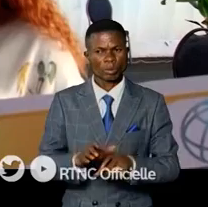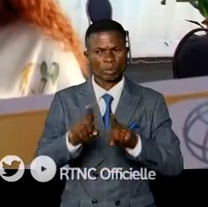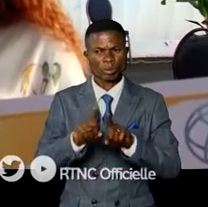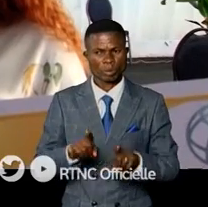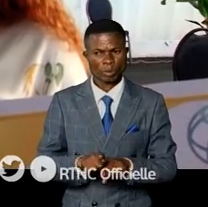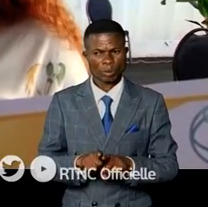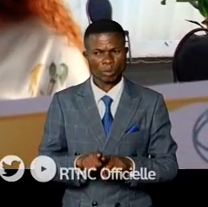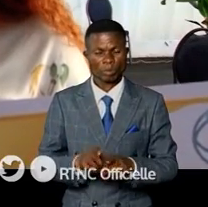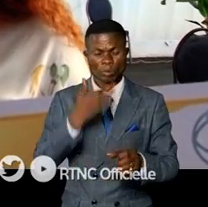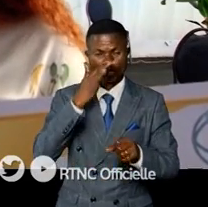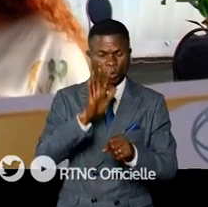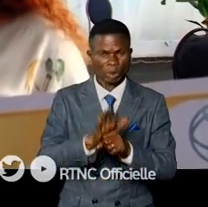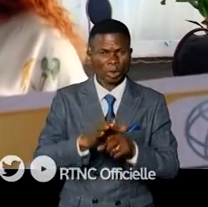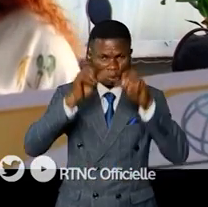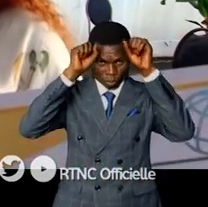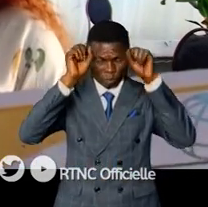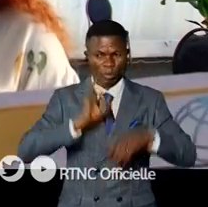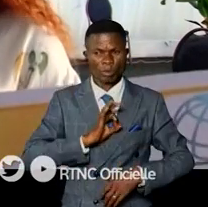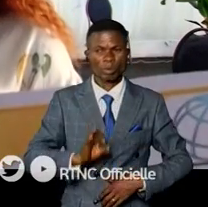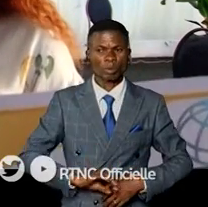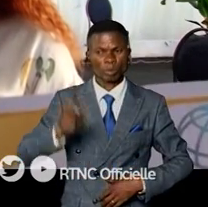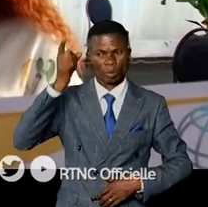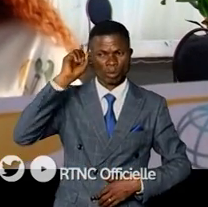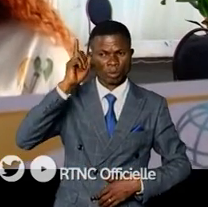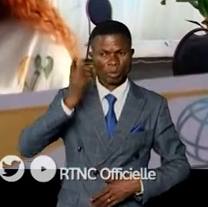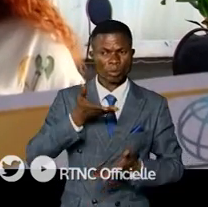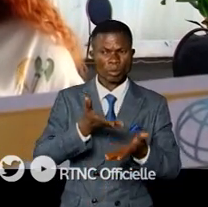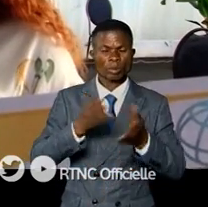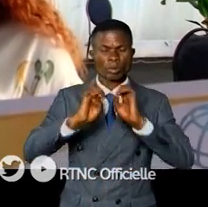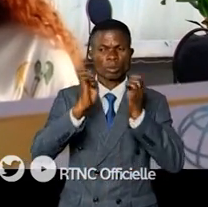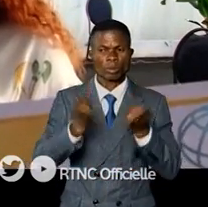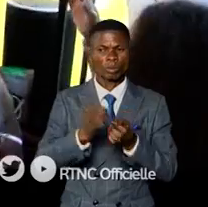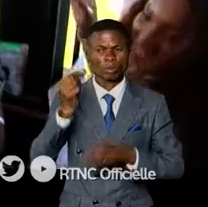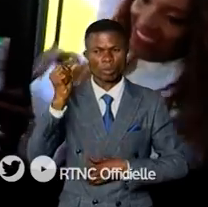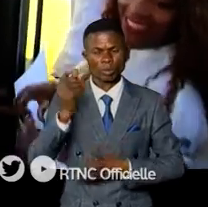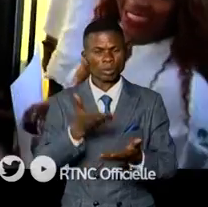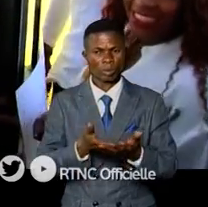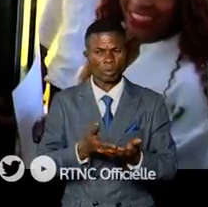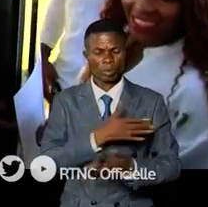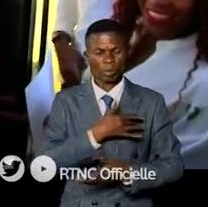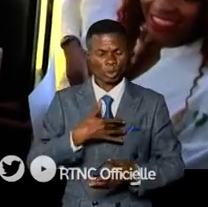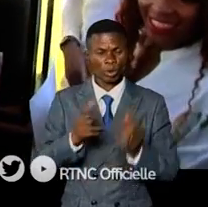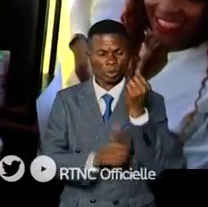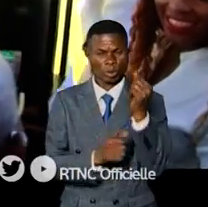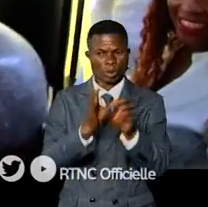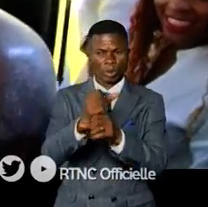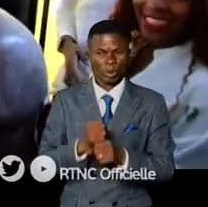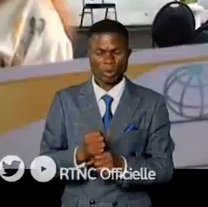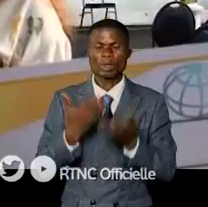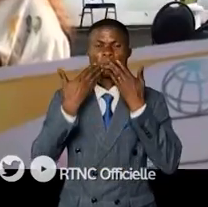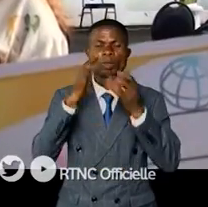correspond avec la promesse du chef de l'État qui était de faire des entrepreneurs millionnaires de demain. Au nom des bénéficiaires, on dit tout d'abord